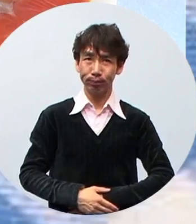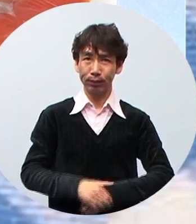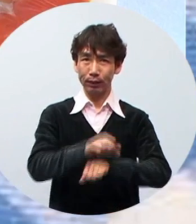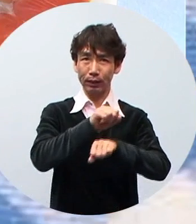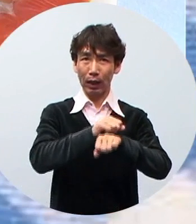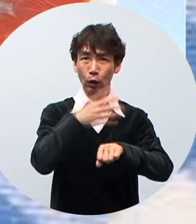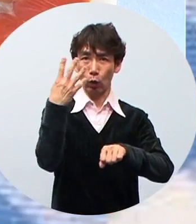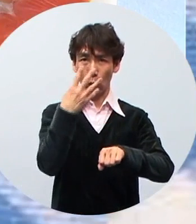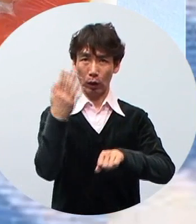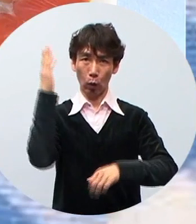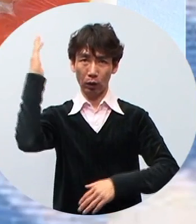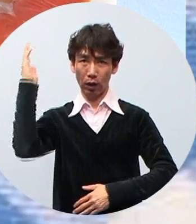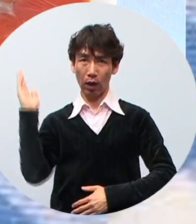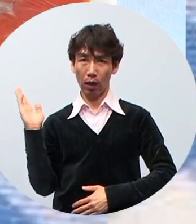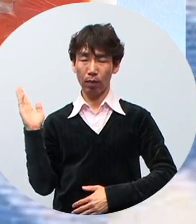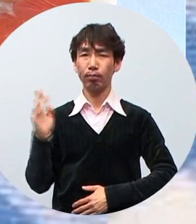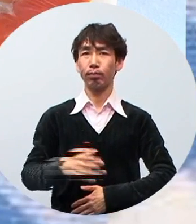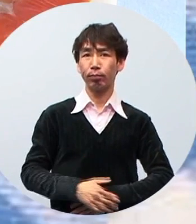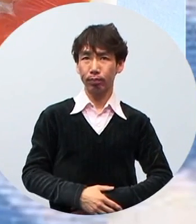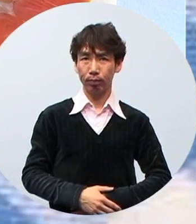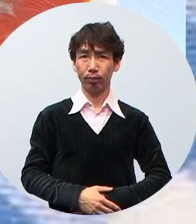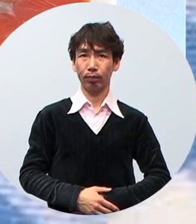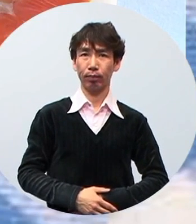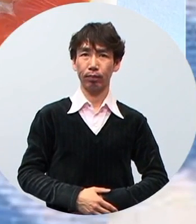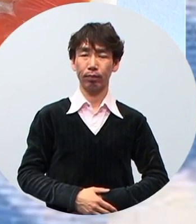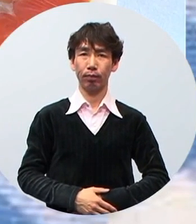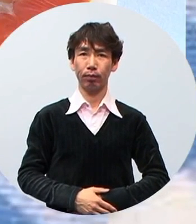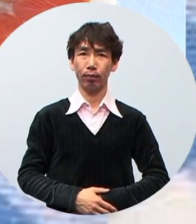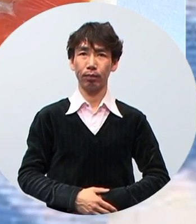材料4人分はご覧の通りとなります。